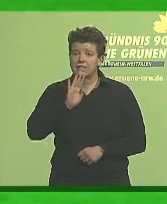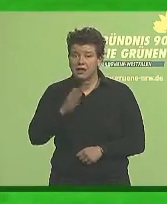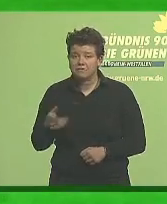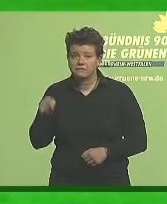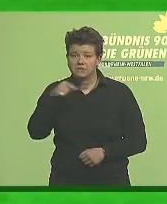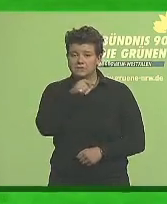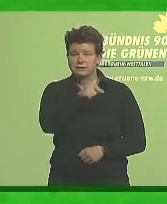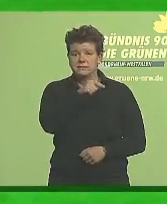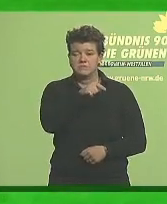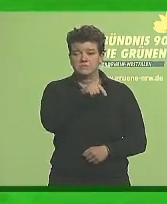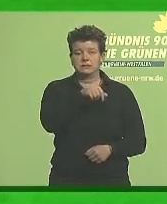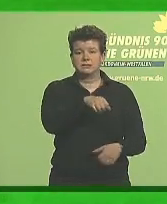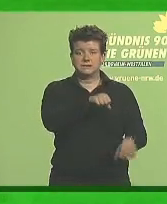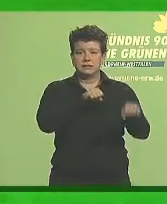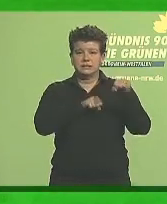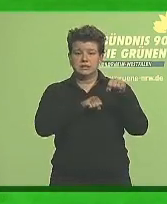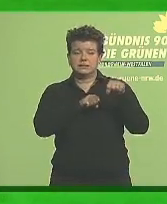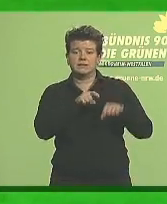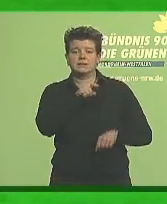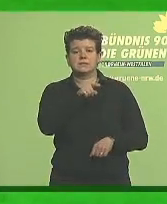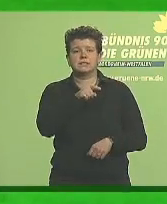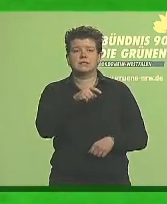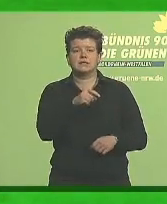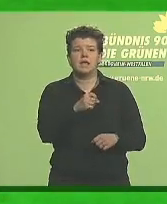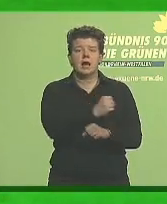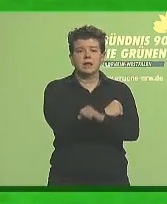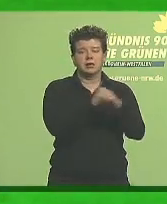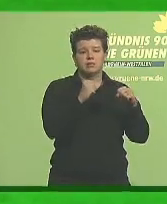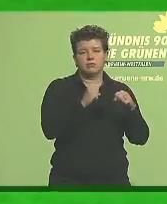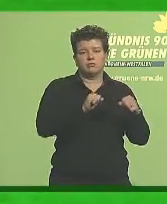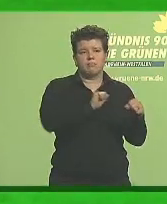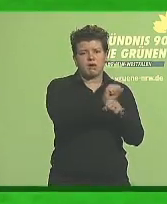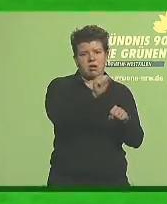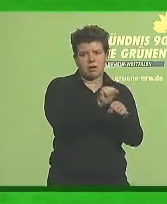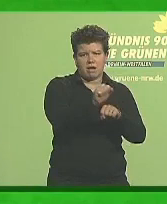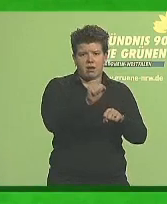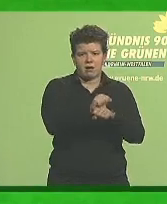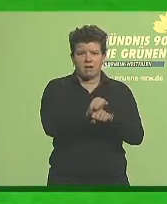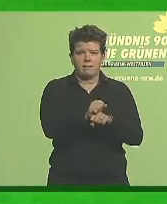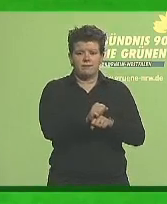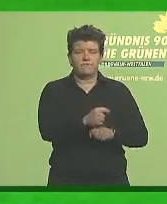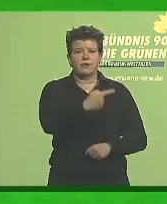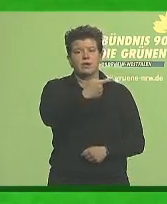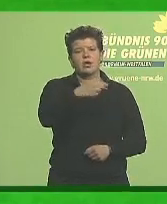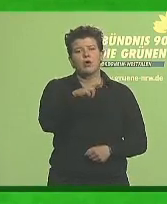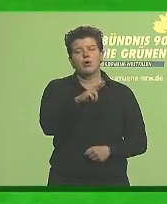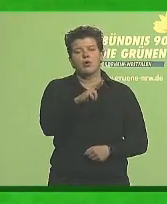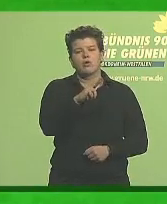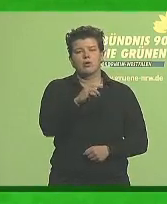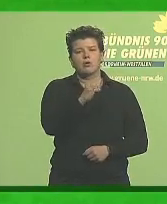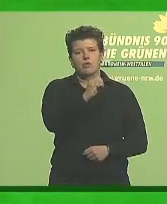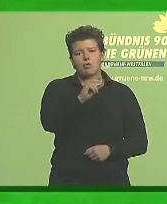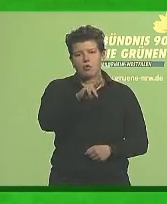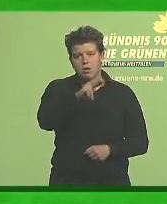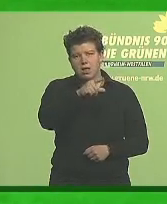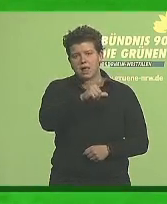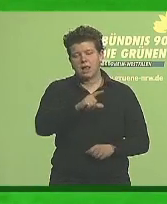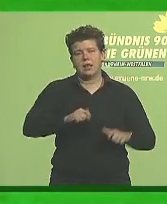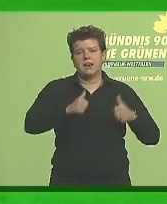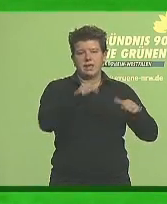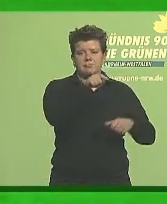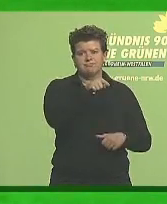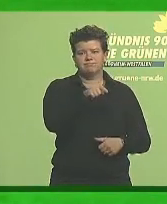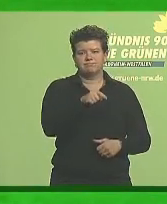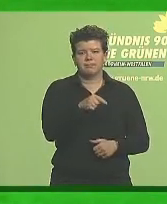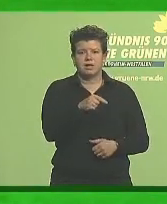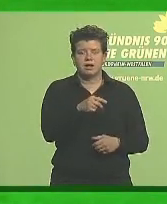von uns da im Norden, im Nordosten Niedersachsens lernen kann und was man auch in der Energiepolitik unbedingt